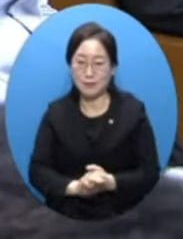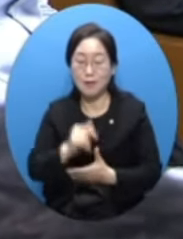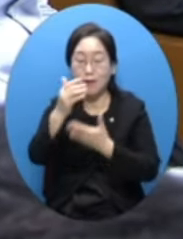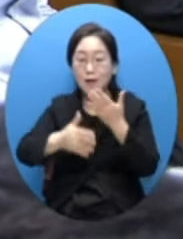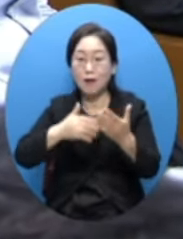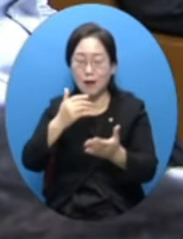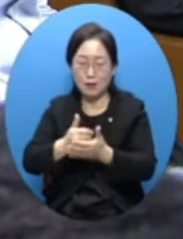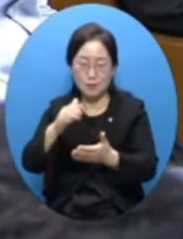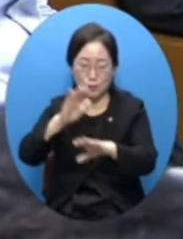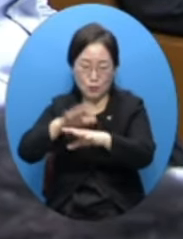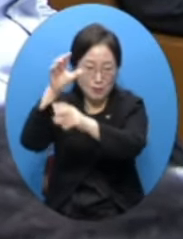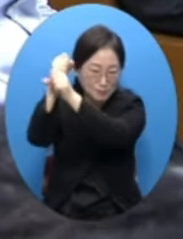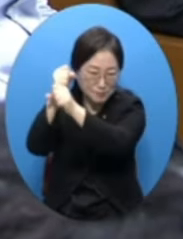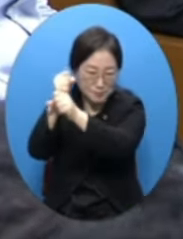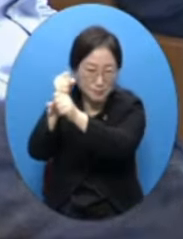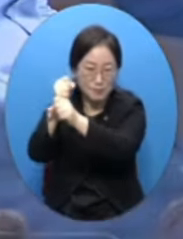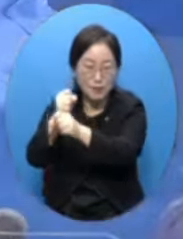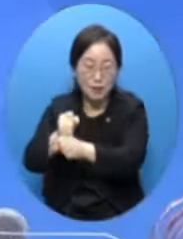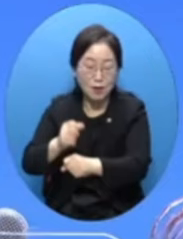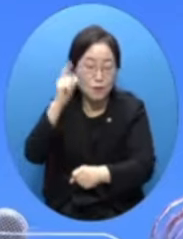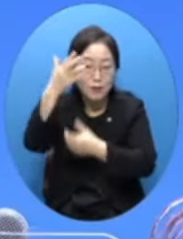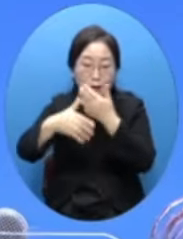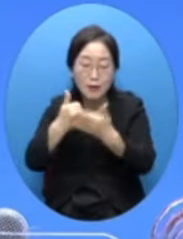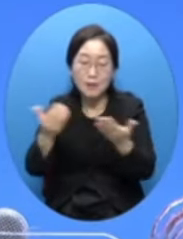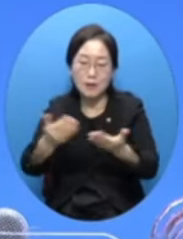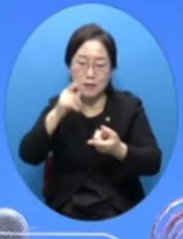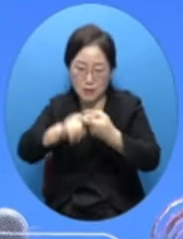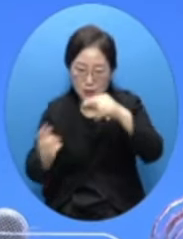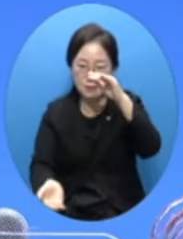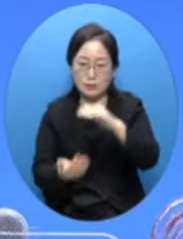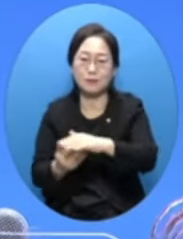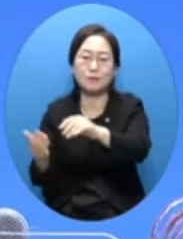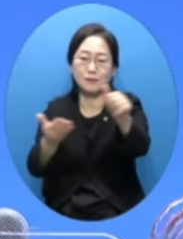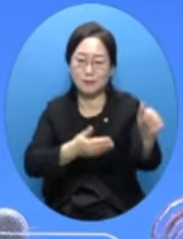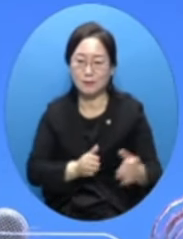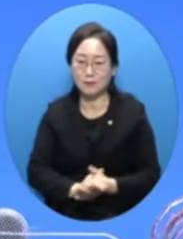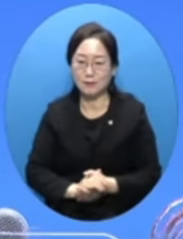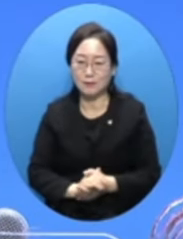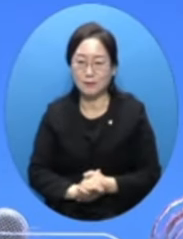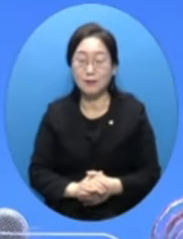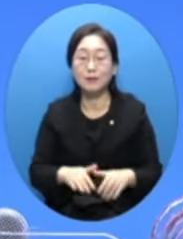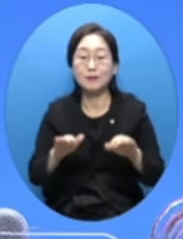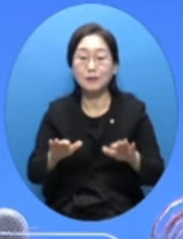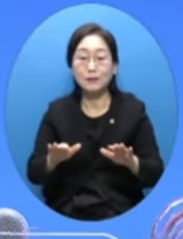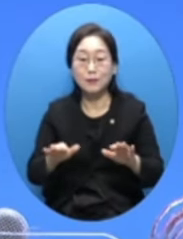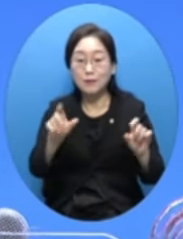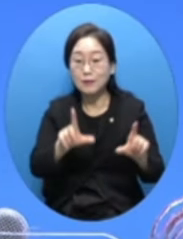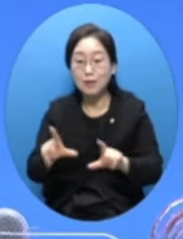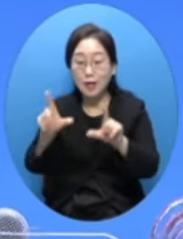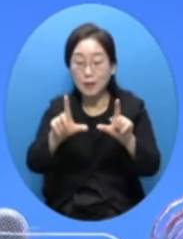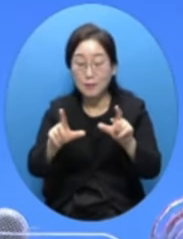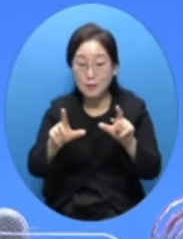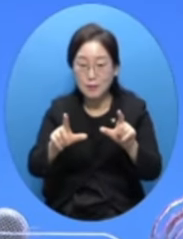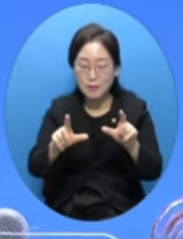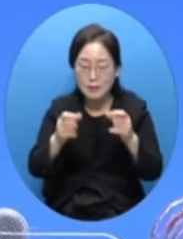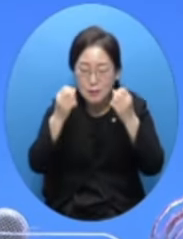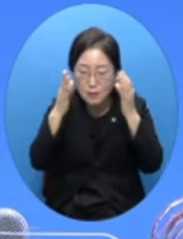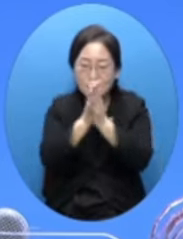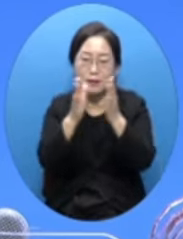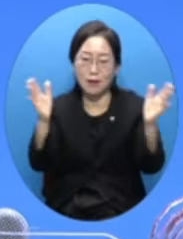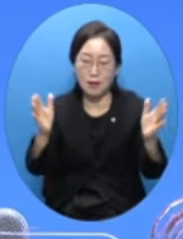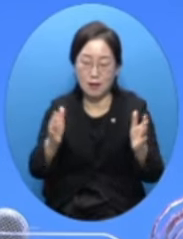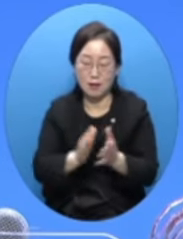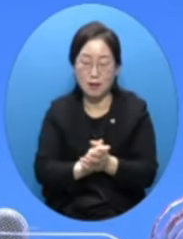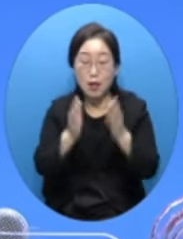꼭 붙잡혀서 위대한 하나님의 역사를 이루어 가시기 바랍니다. 이제 우리의 삶의 새로운 시작입니다. 모세가